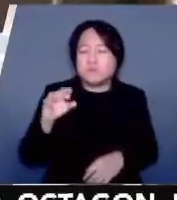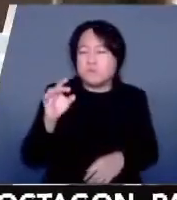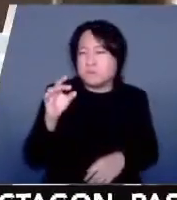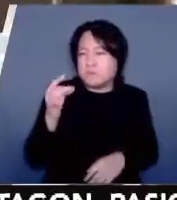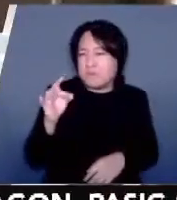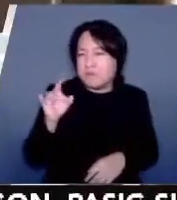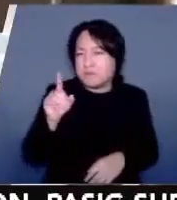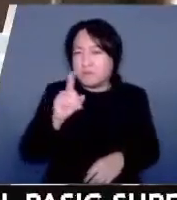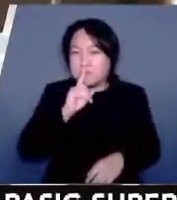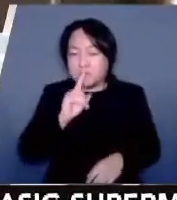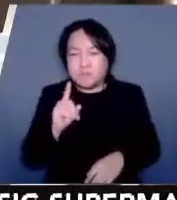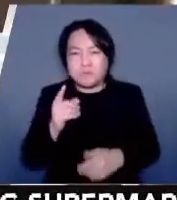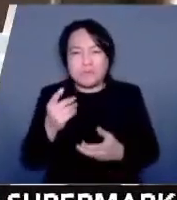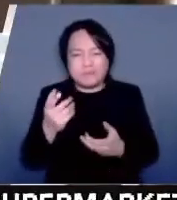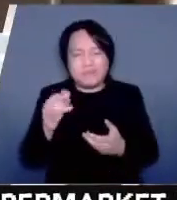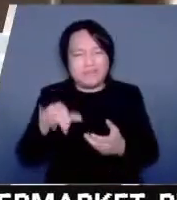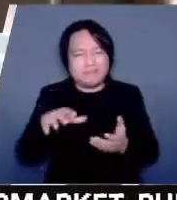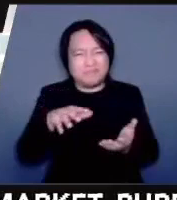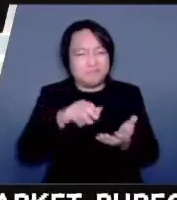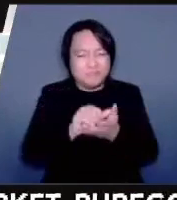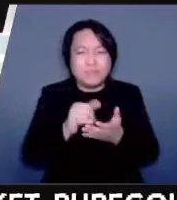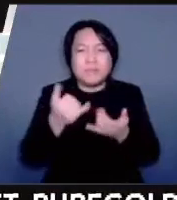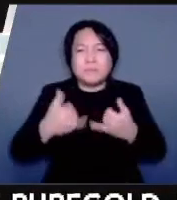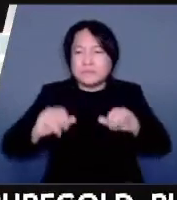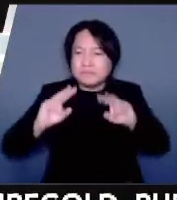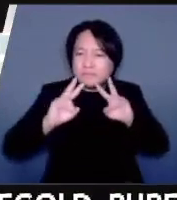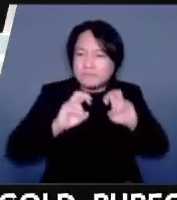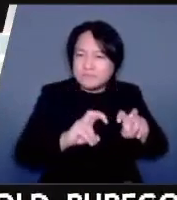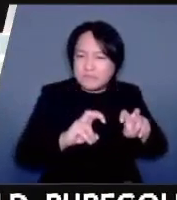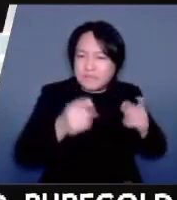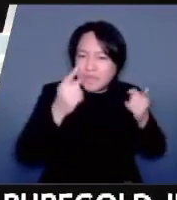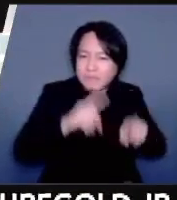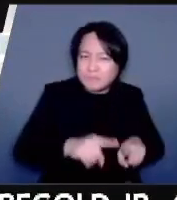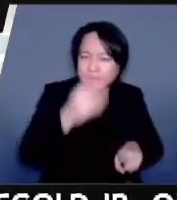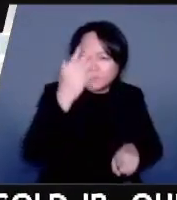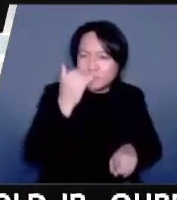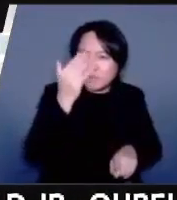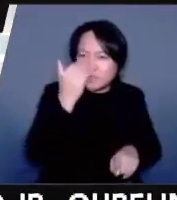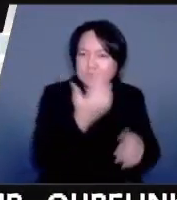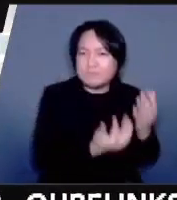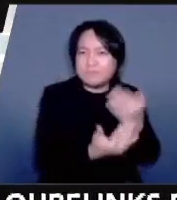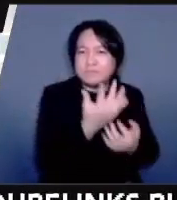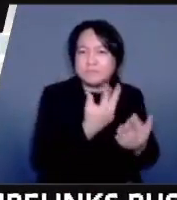patuloy paang imbestigasyon ng m autoridad kung ano ang pinagmulan ng